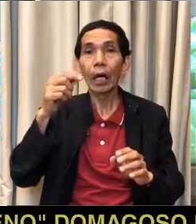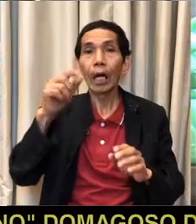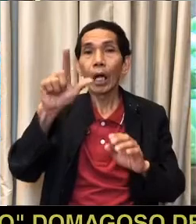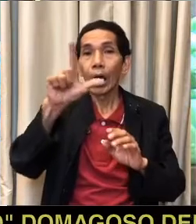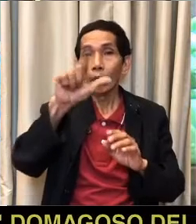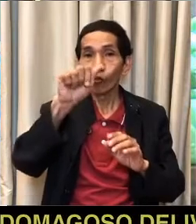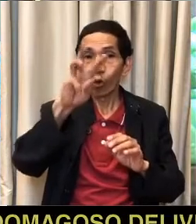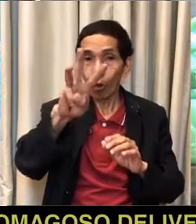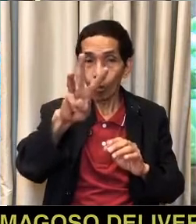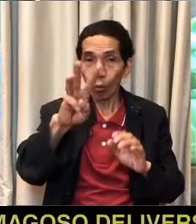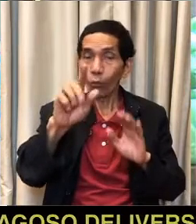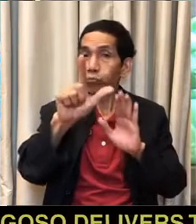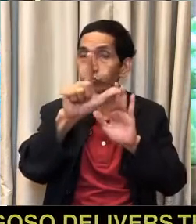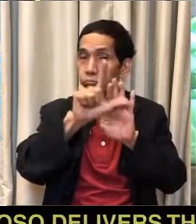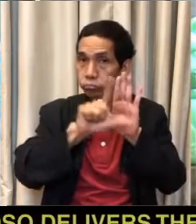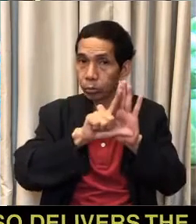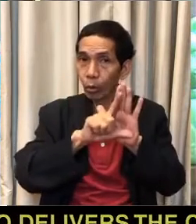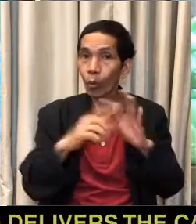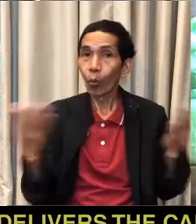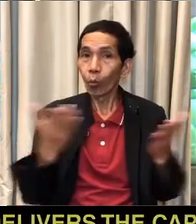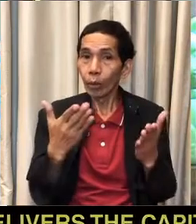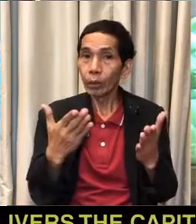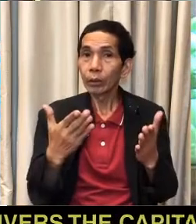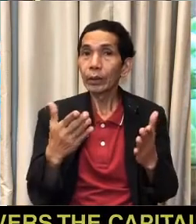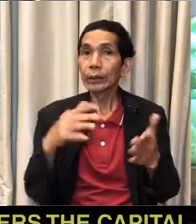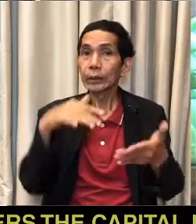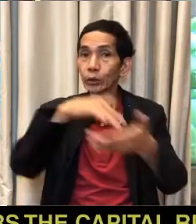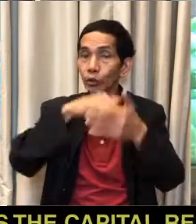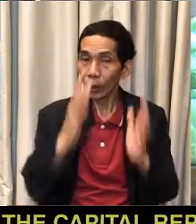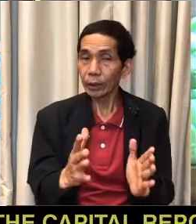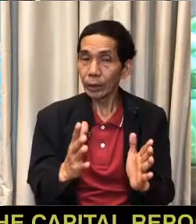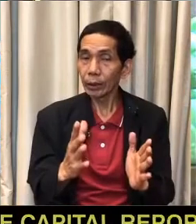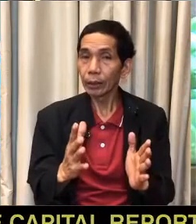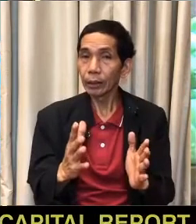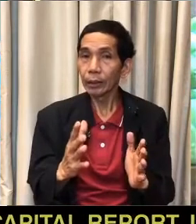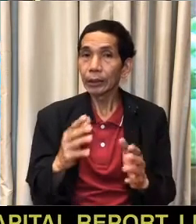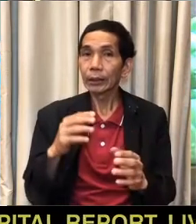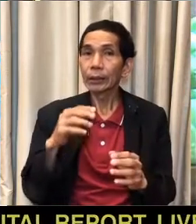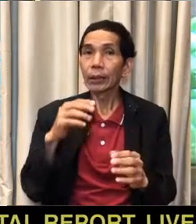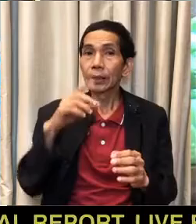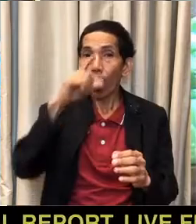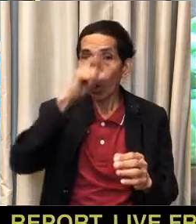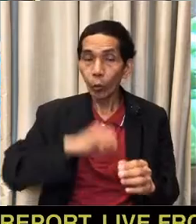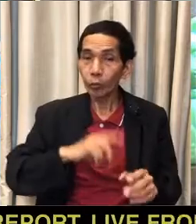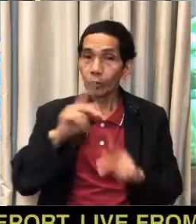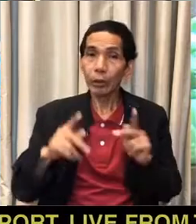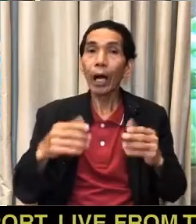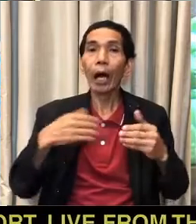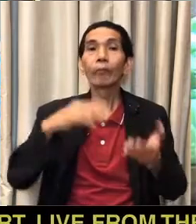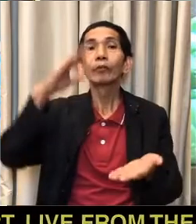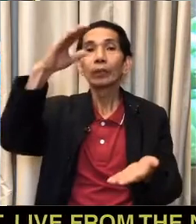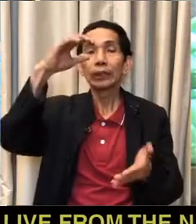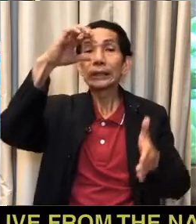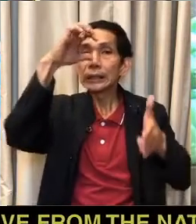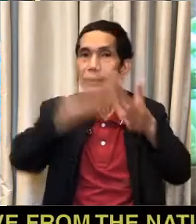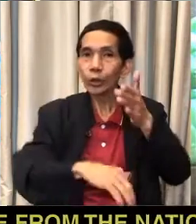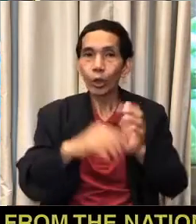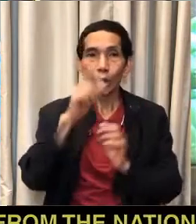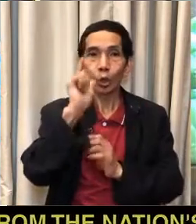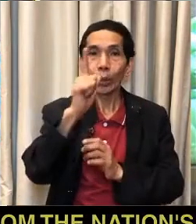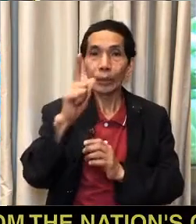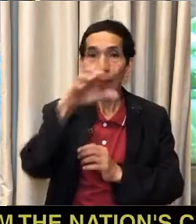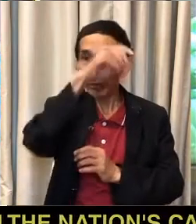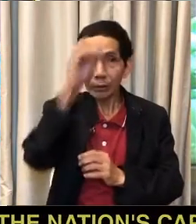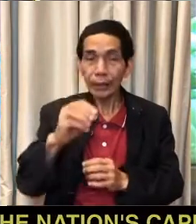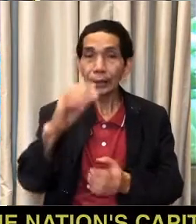batas. Na kung saan kapag ikay estudyante at senior citizen, may diskwento ka ng